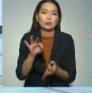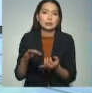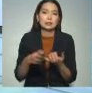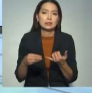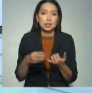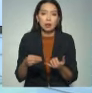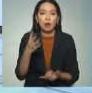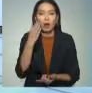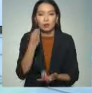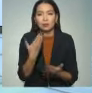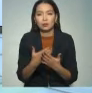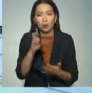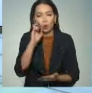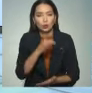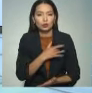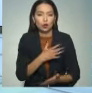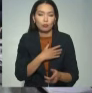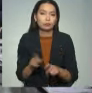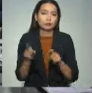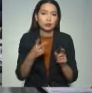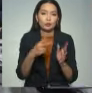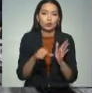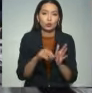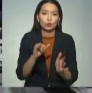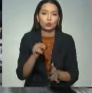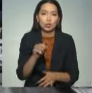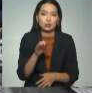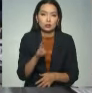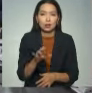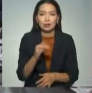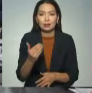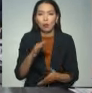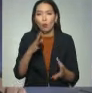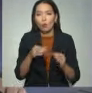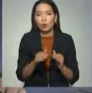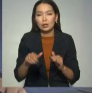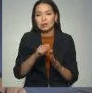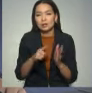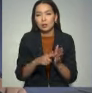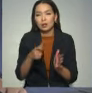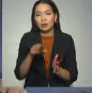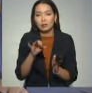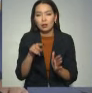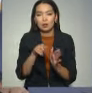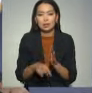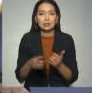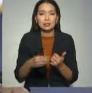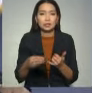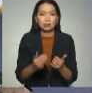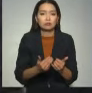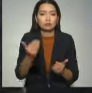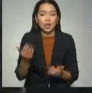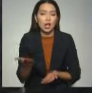в госсобственность перешли 26 участков. Их общая площадь более 17 гектаров. Среди них территории, которые принадлежали лыжному